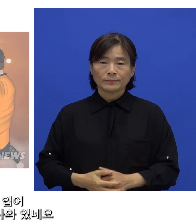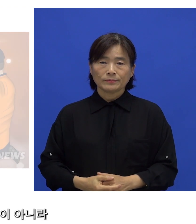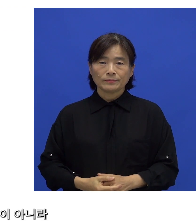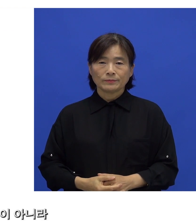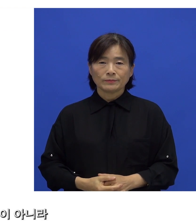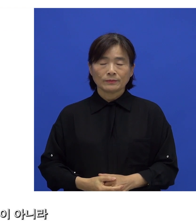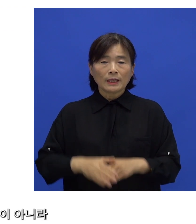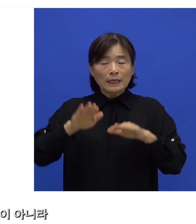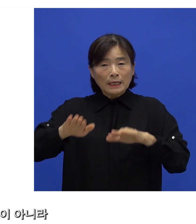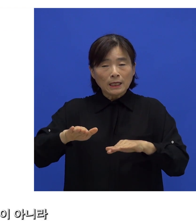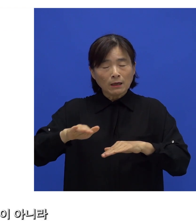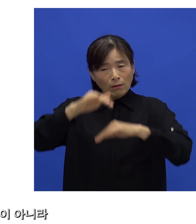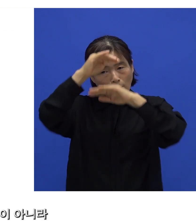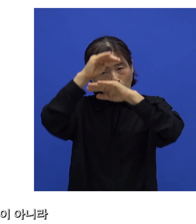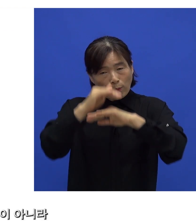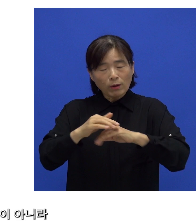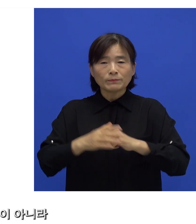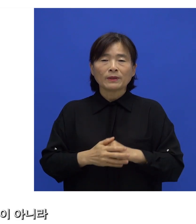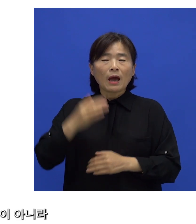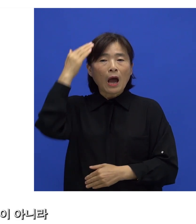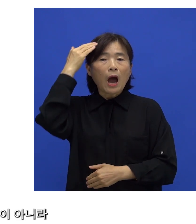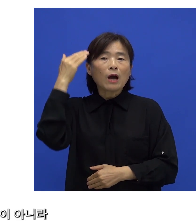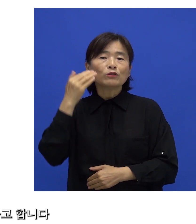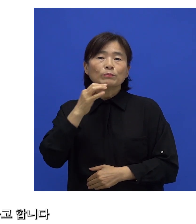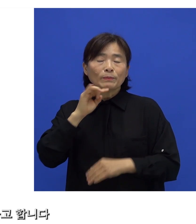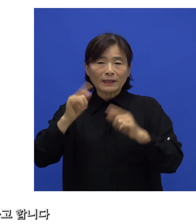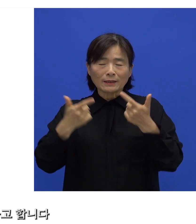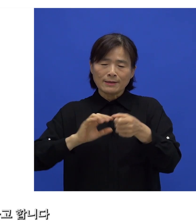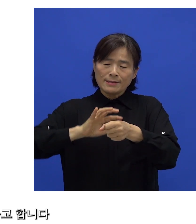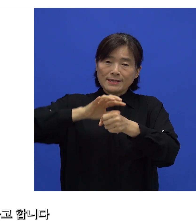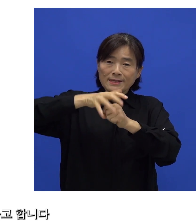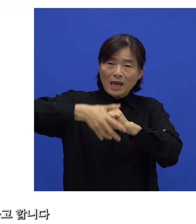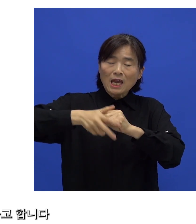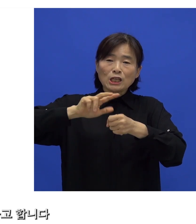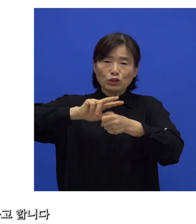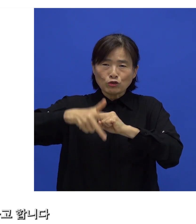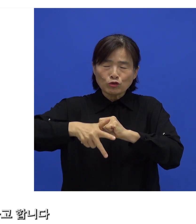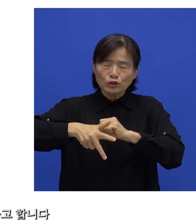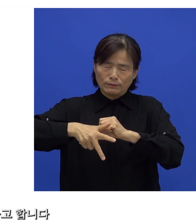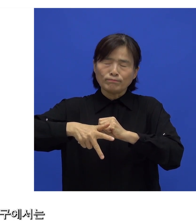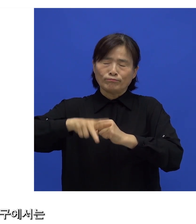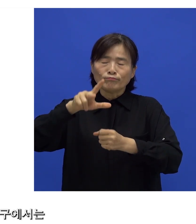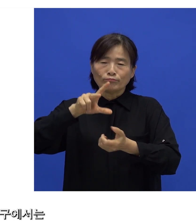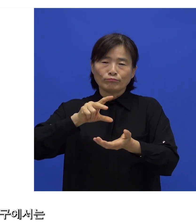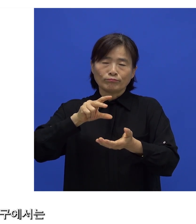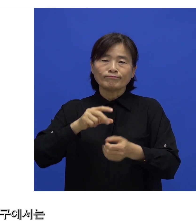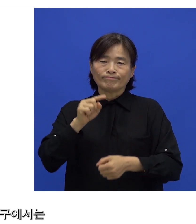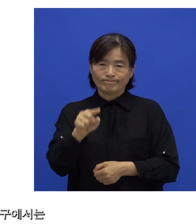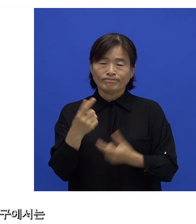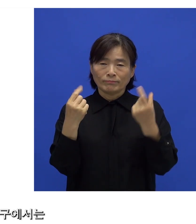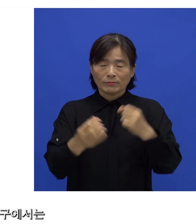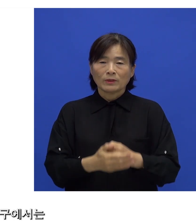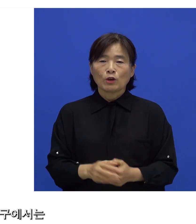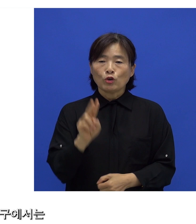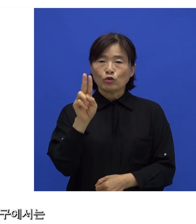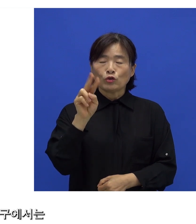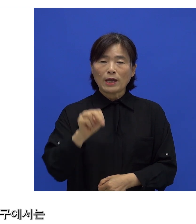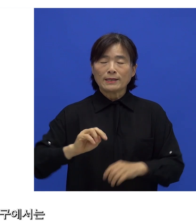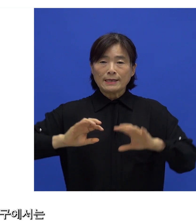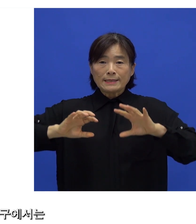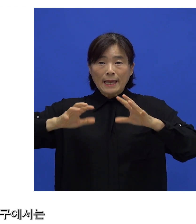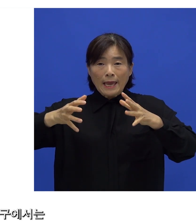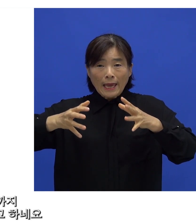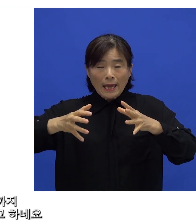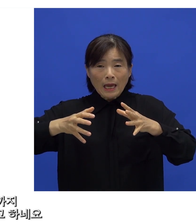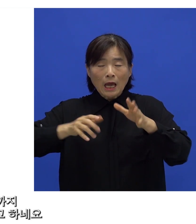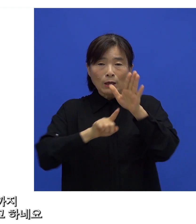있습니다. 이러한 더위는 우리만이 아니라 전 세계 지구가 그렇다고 합니다. 특히 유엔 세계